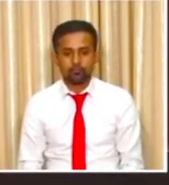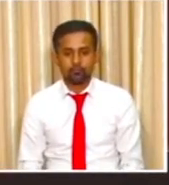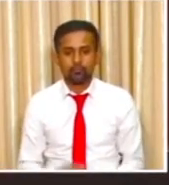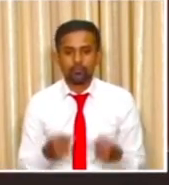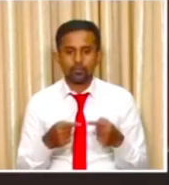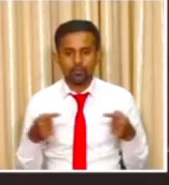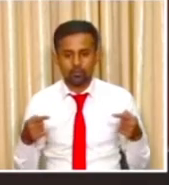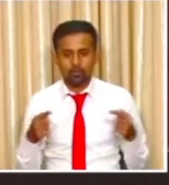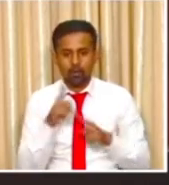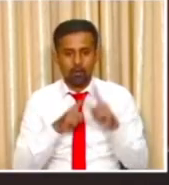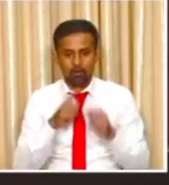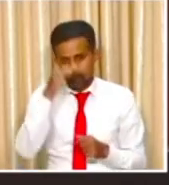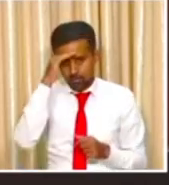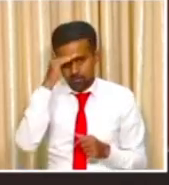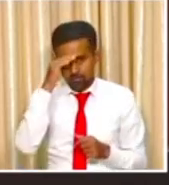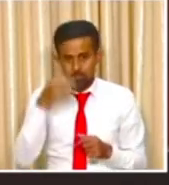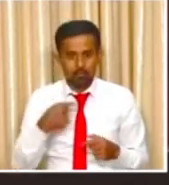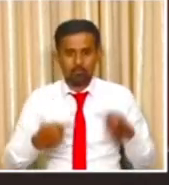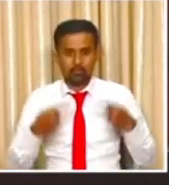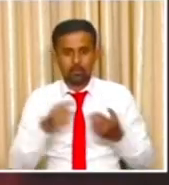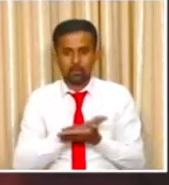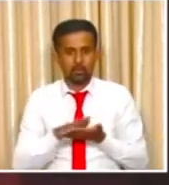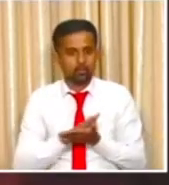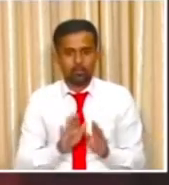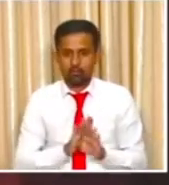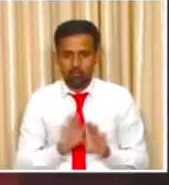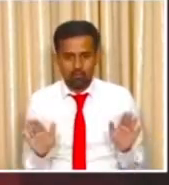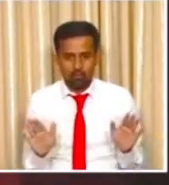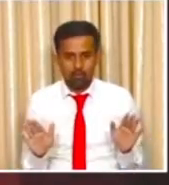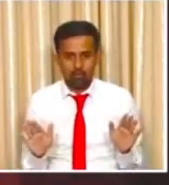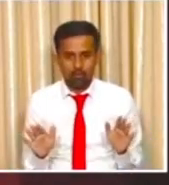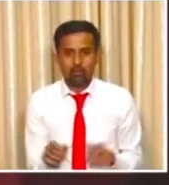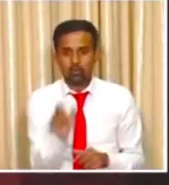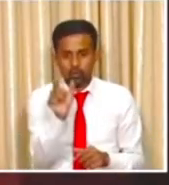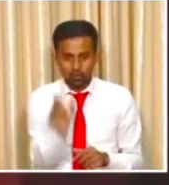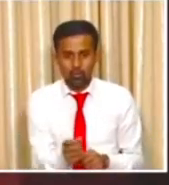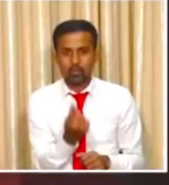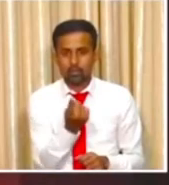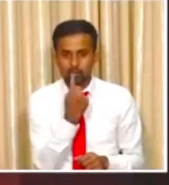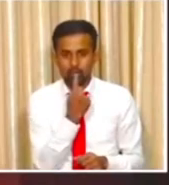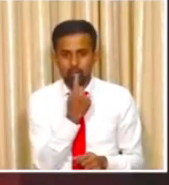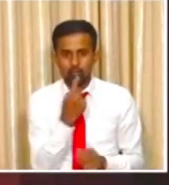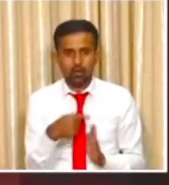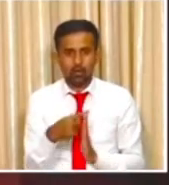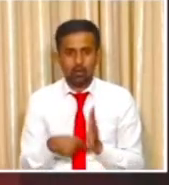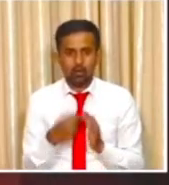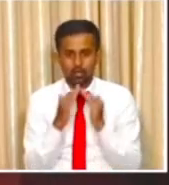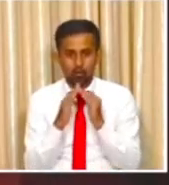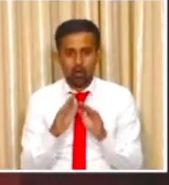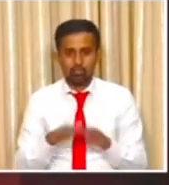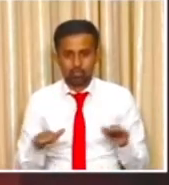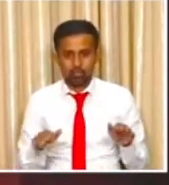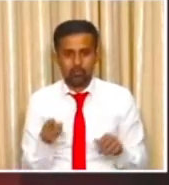विपक्ष नरुकथानायक मम विवाद सूदानमें नवे नम उपतुमा सदहन करण मेरटे पासल दू